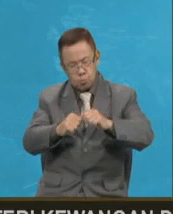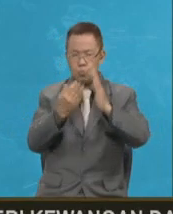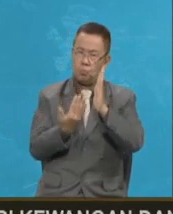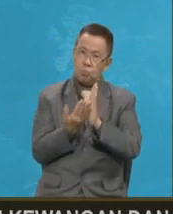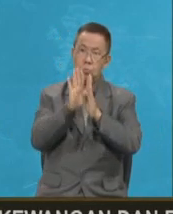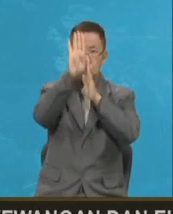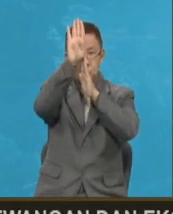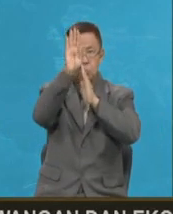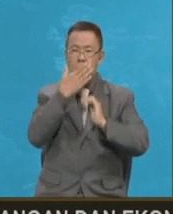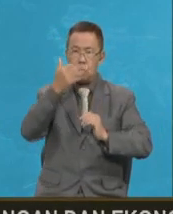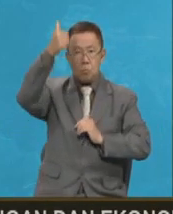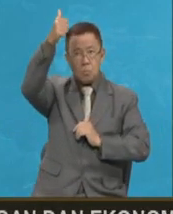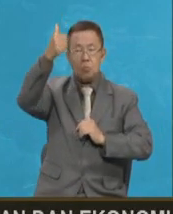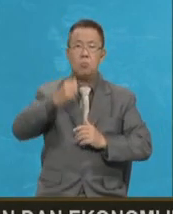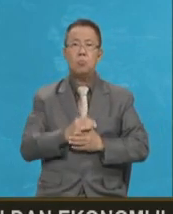berkembang